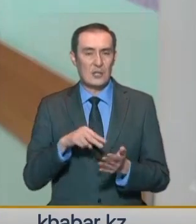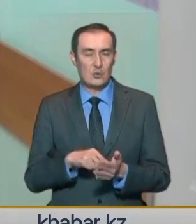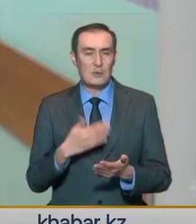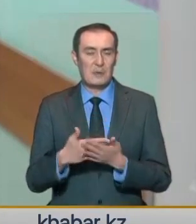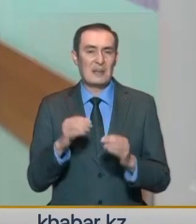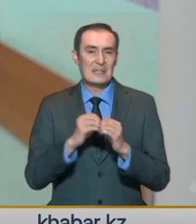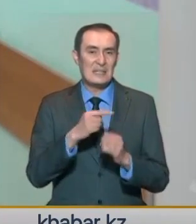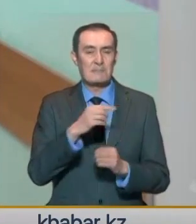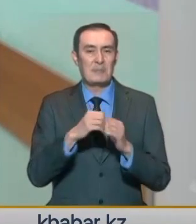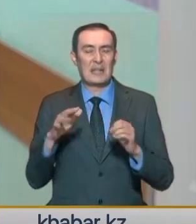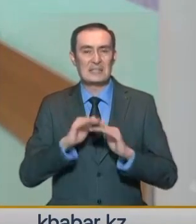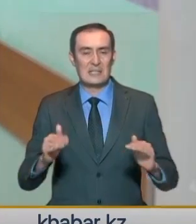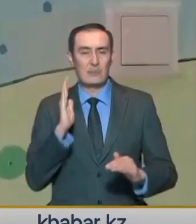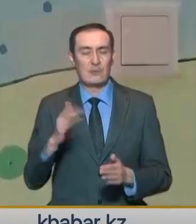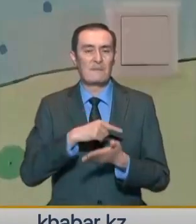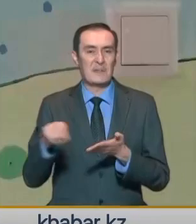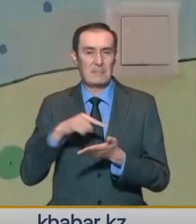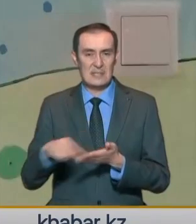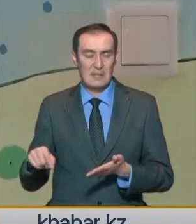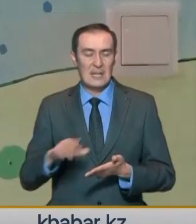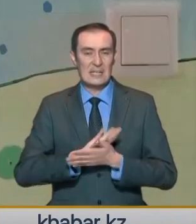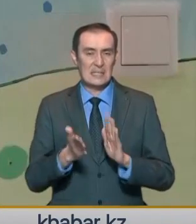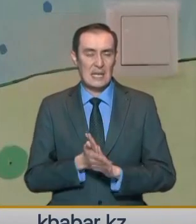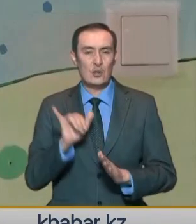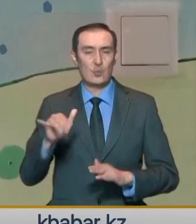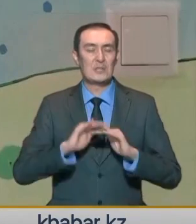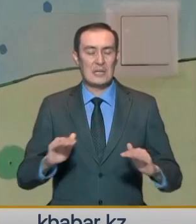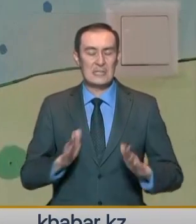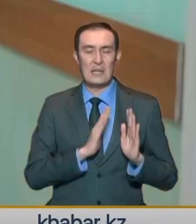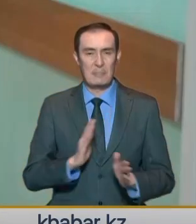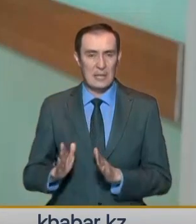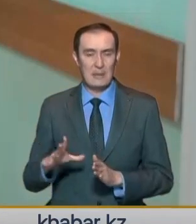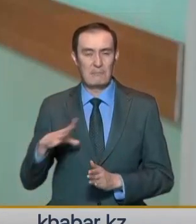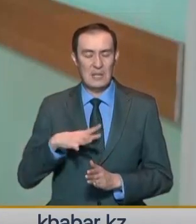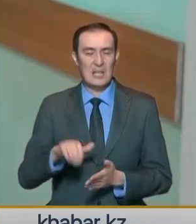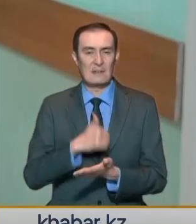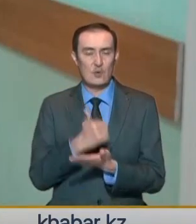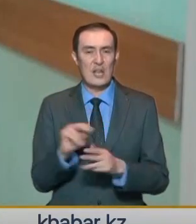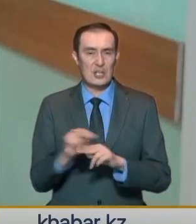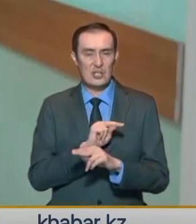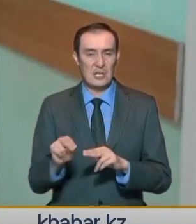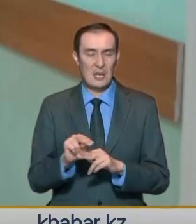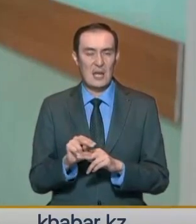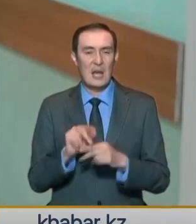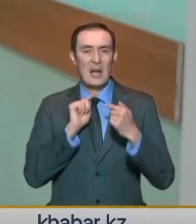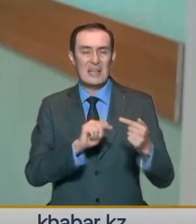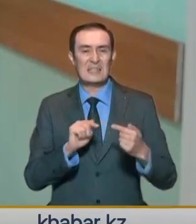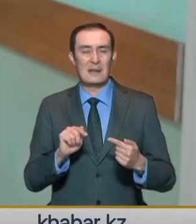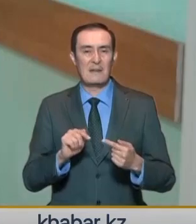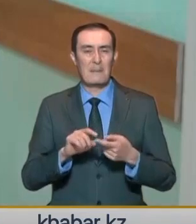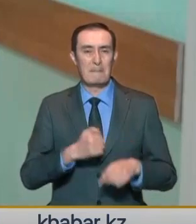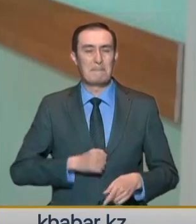примерно 10-15 детей на выписку. Состояние детей стабильное. Они получали основное лечение, антибактериальную